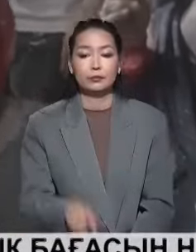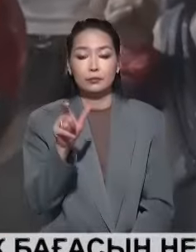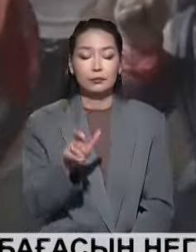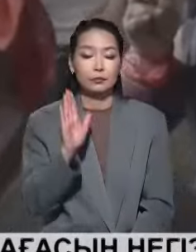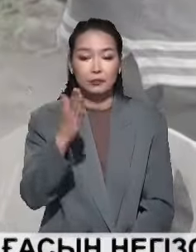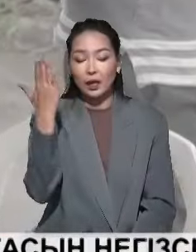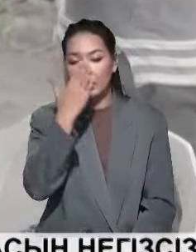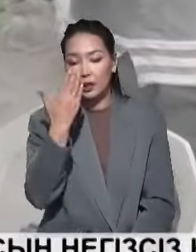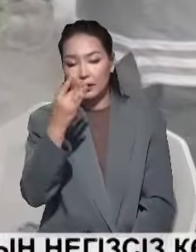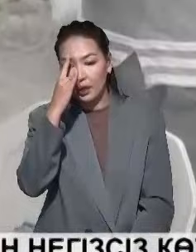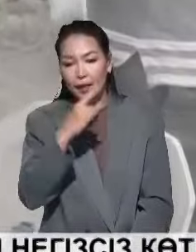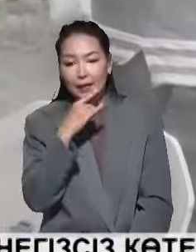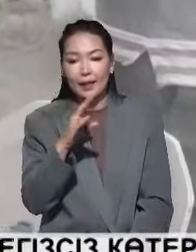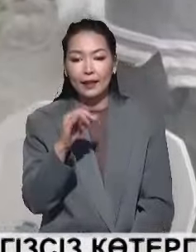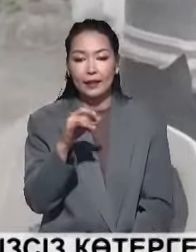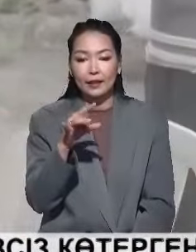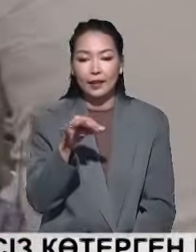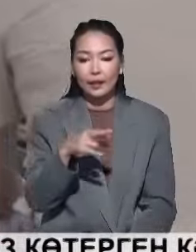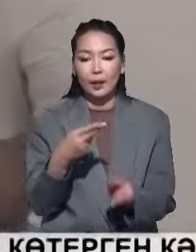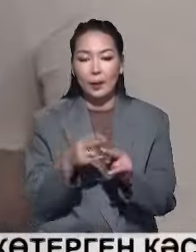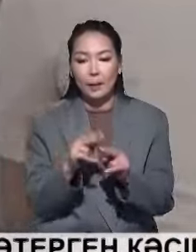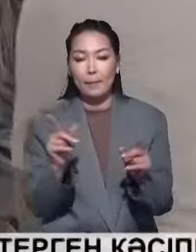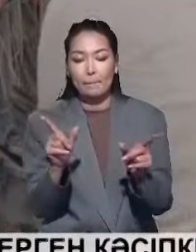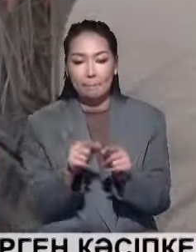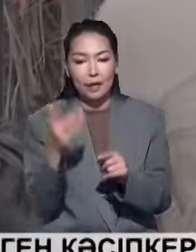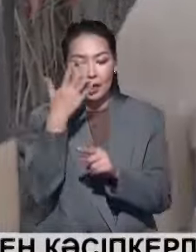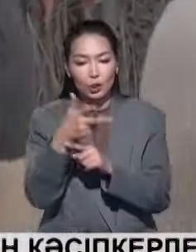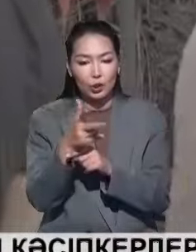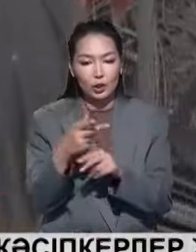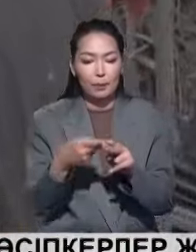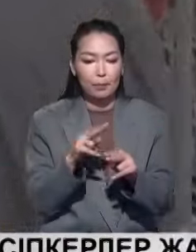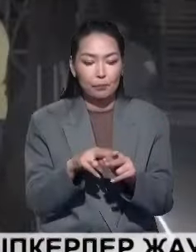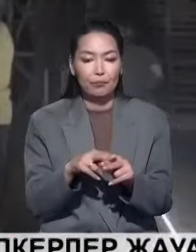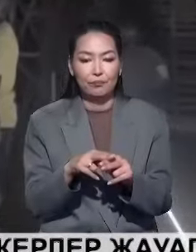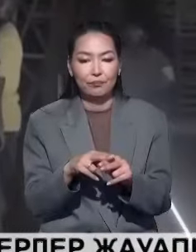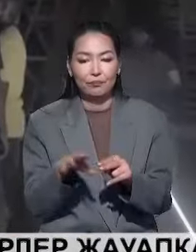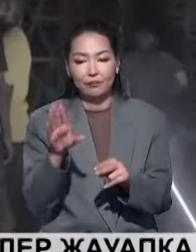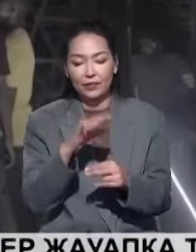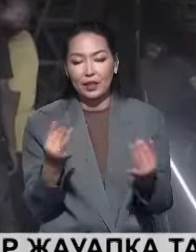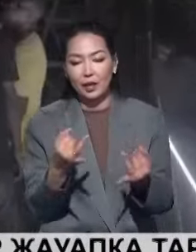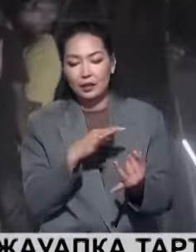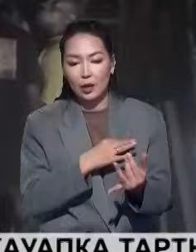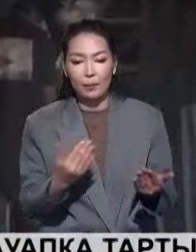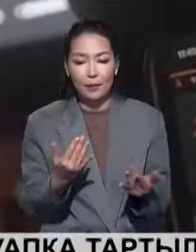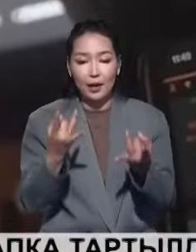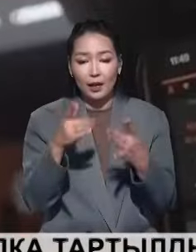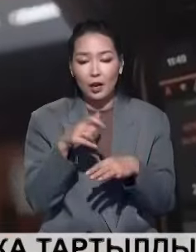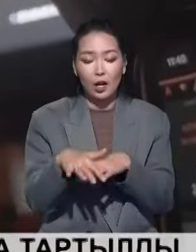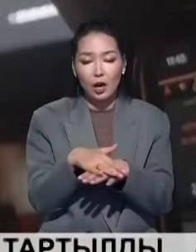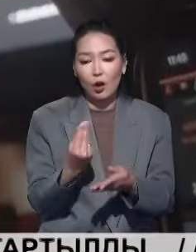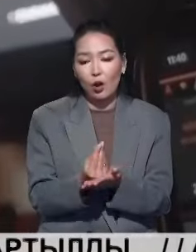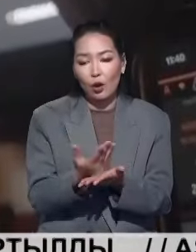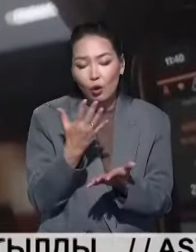фильмы Қазақстанның Нигериямен, яғни Наливудпен бірлесіп түсірген толық копродукция. Оның басты тақырыбы қарапайым адами